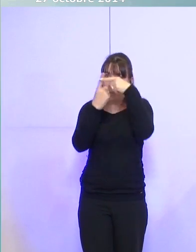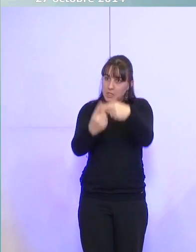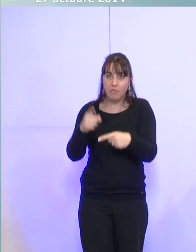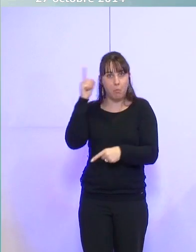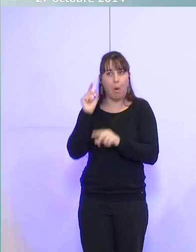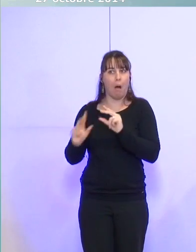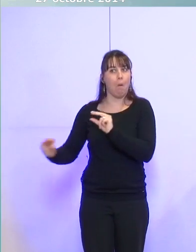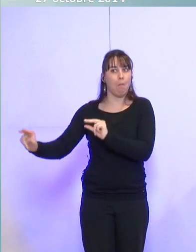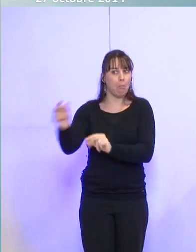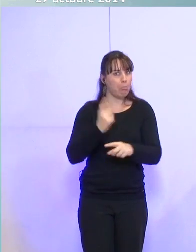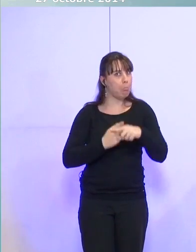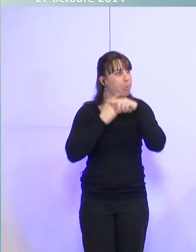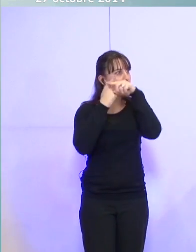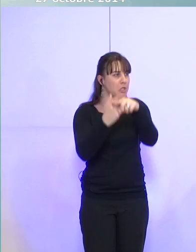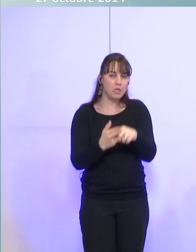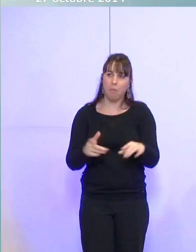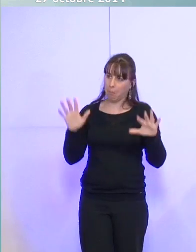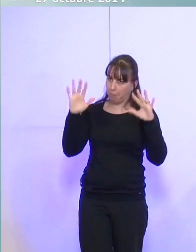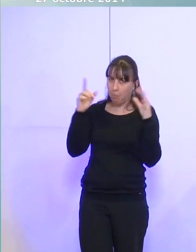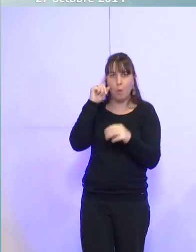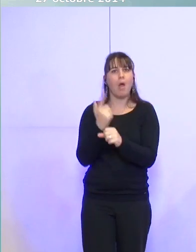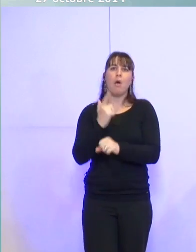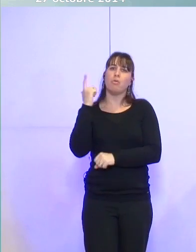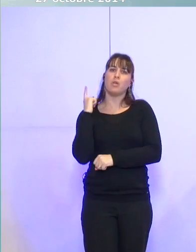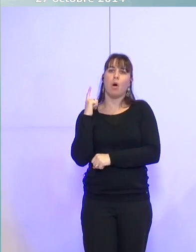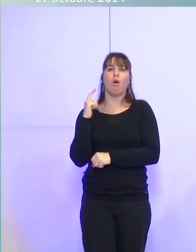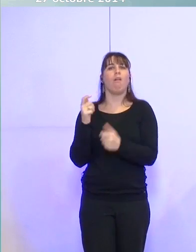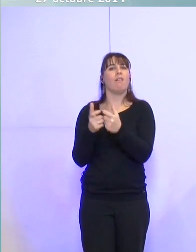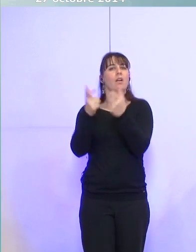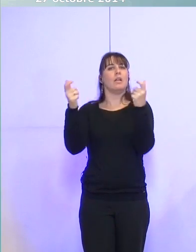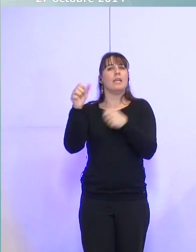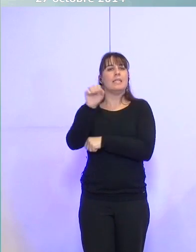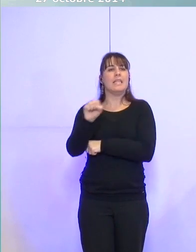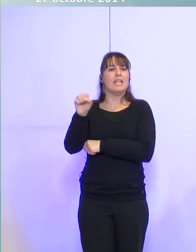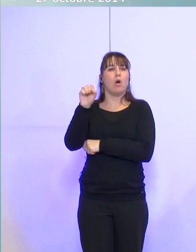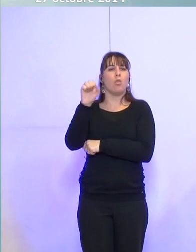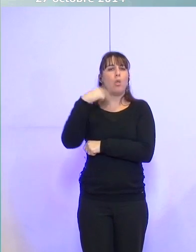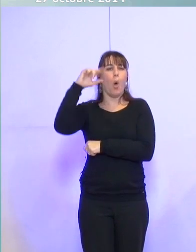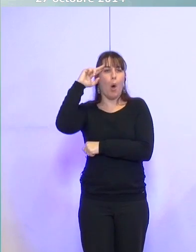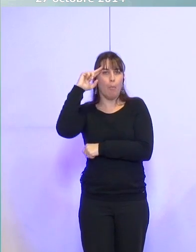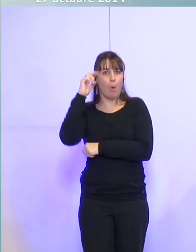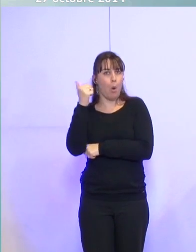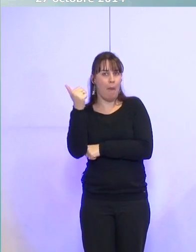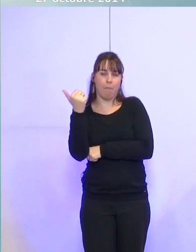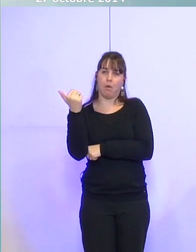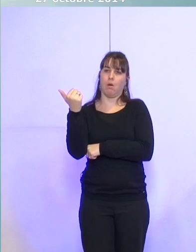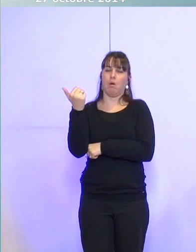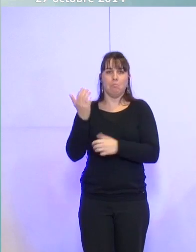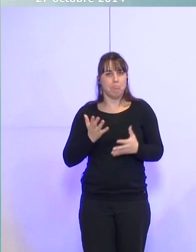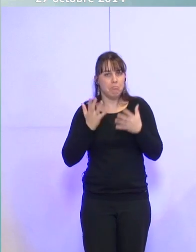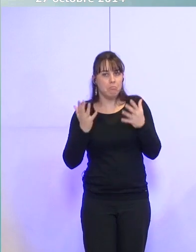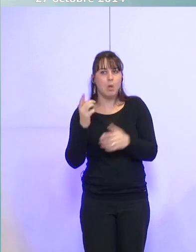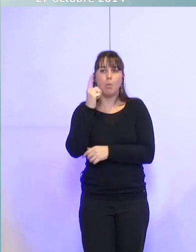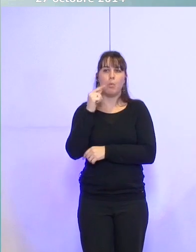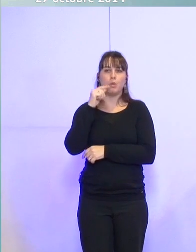très positifs, et du fait qu'il y a 2 ans, quand l'équipe de Semicon Europe a sollicité et Alpexpo et les collectivités via M.